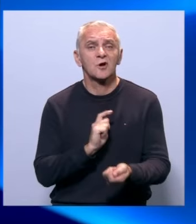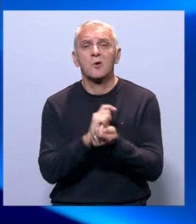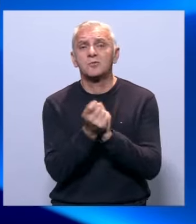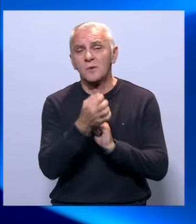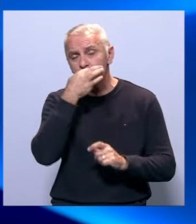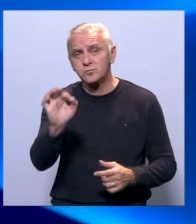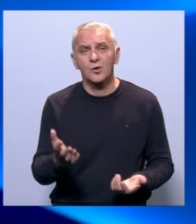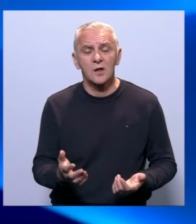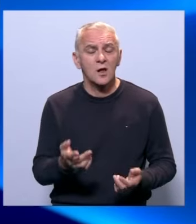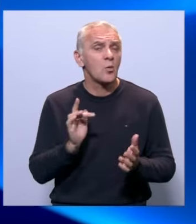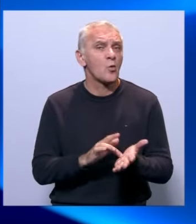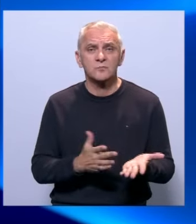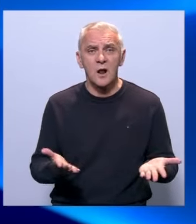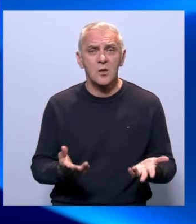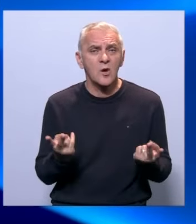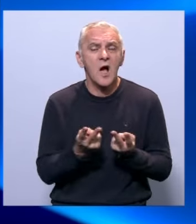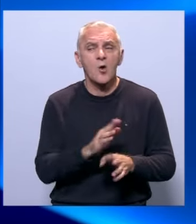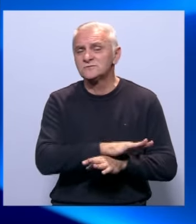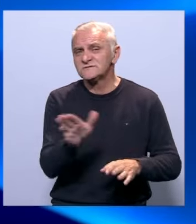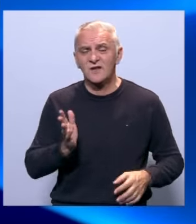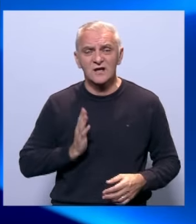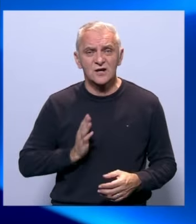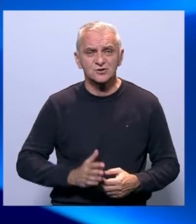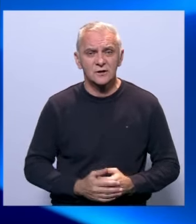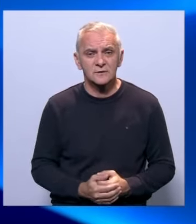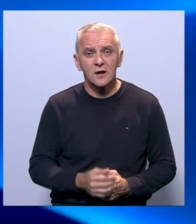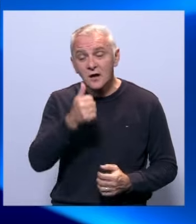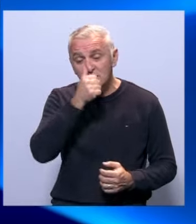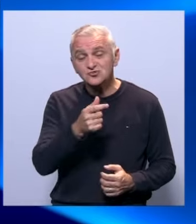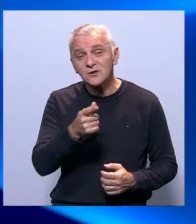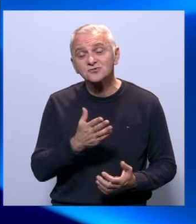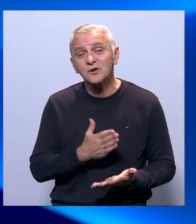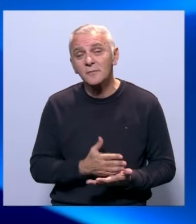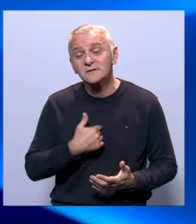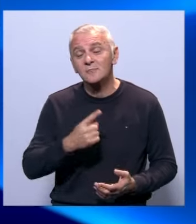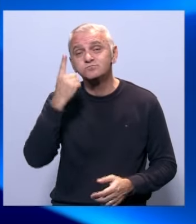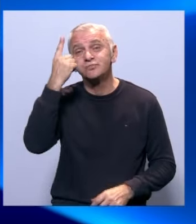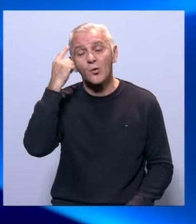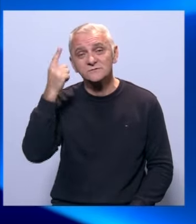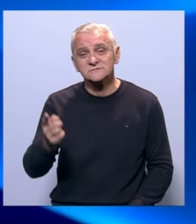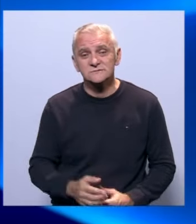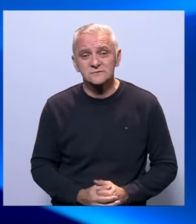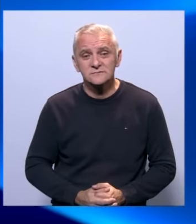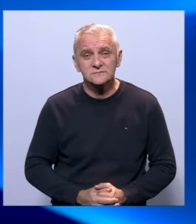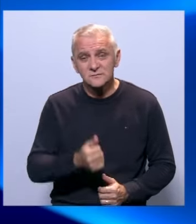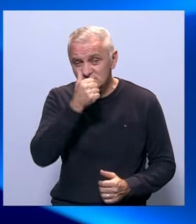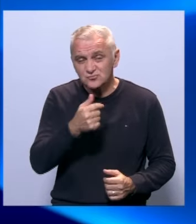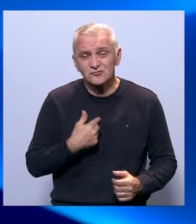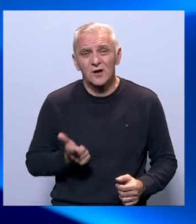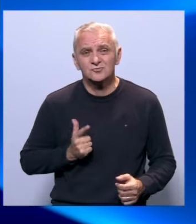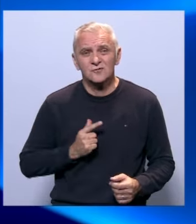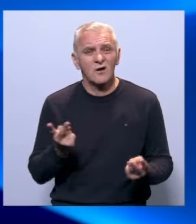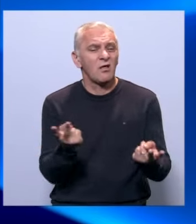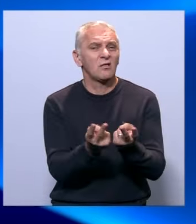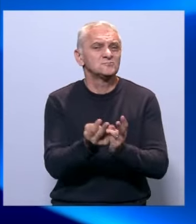bolje, normalno. Sad koji svaki građanin. Sad, šta će biti, Bog zna. Stav je očekivo isto koji